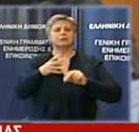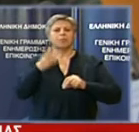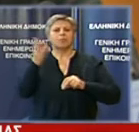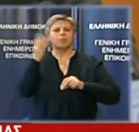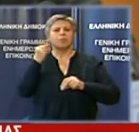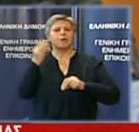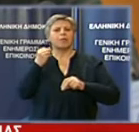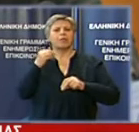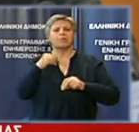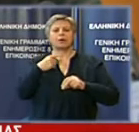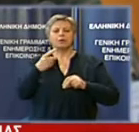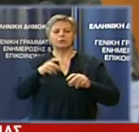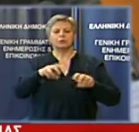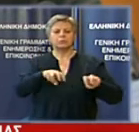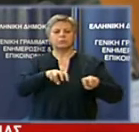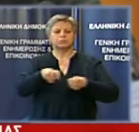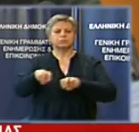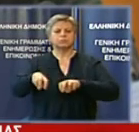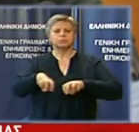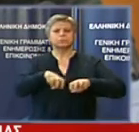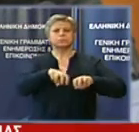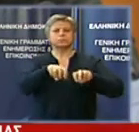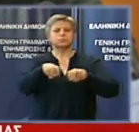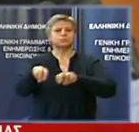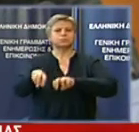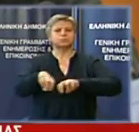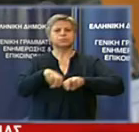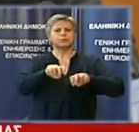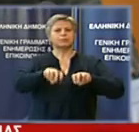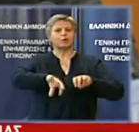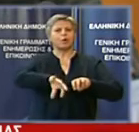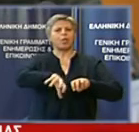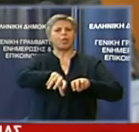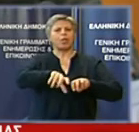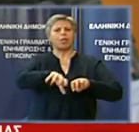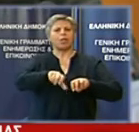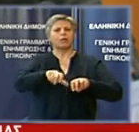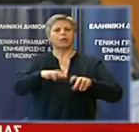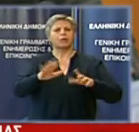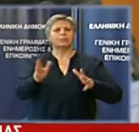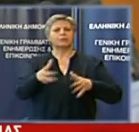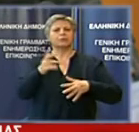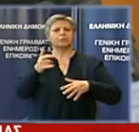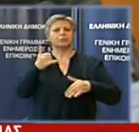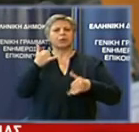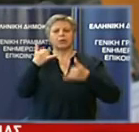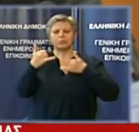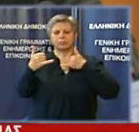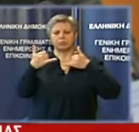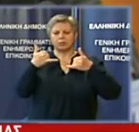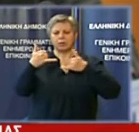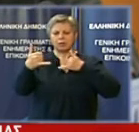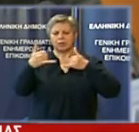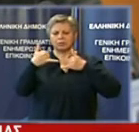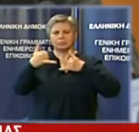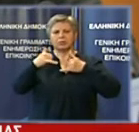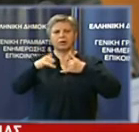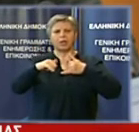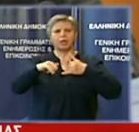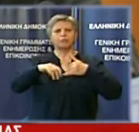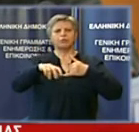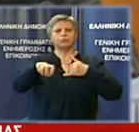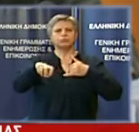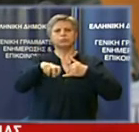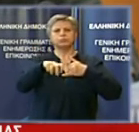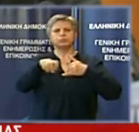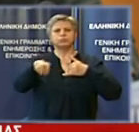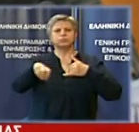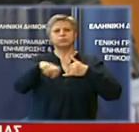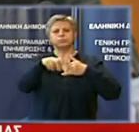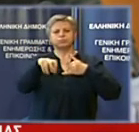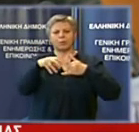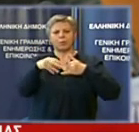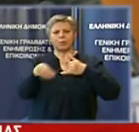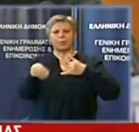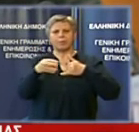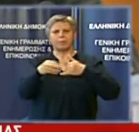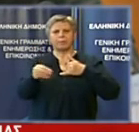δημοσιότητα μεταξύ εμπλεκόμενου σε ιστορία, σε υπόθεση εκβιασμού και του εκπροσώπου της Νέας Δημοκρατίας.